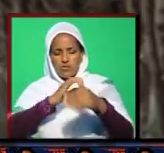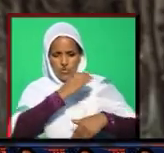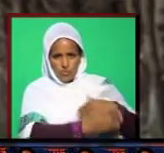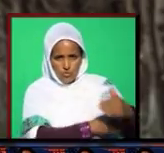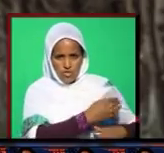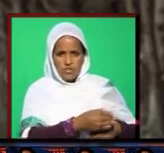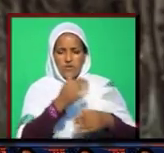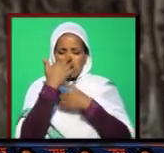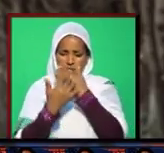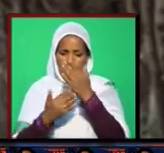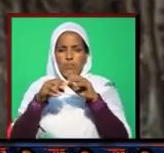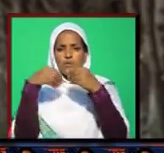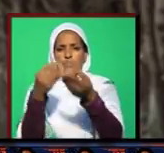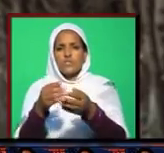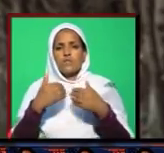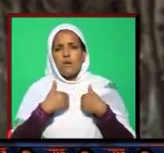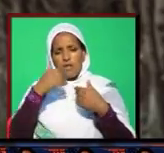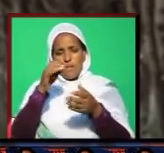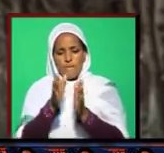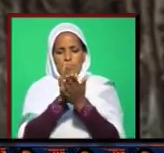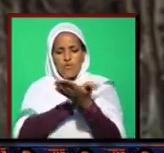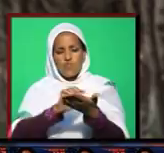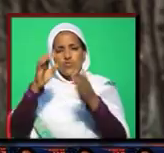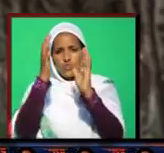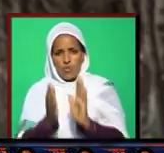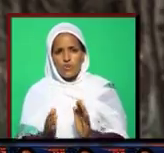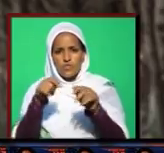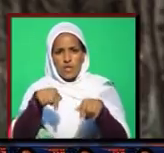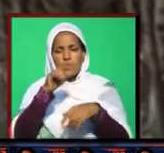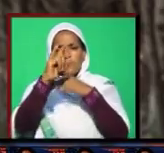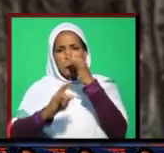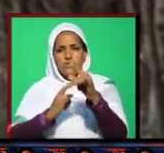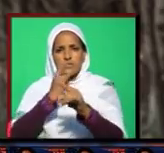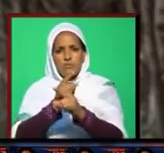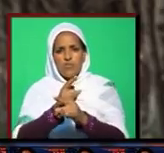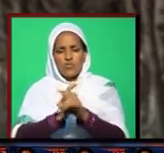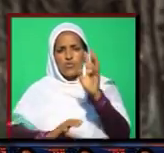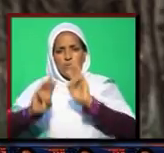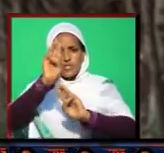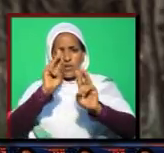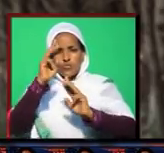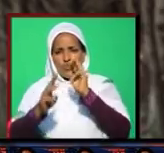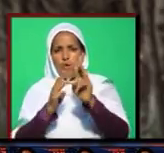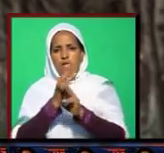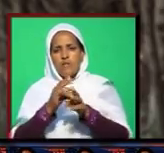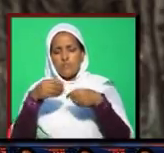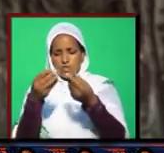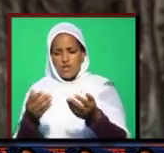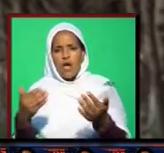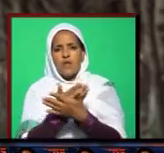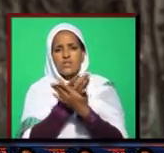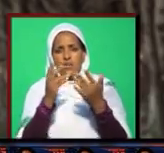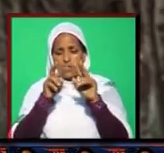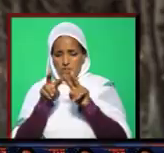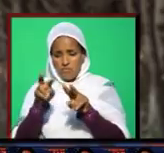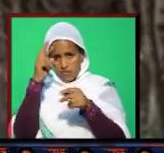የህግ የትውልድ የደም የተባለ የሚሰጥ ስላለ መጽሐፍ ቅዱሳዊ ነው ይሄ ዛሬ በዘመኑ በሳይንሱ ዓለም ስለሚሰጥ